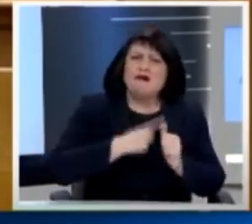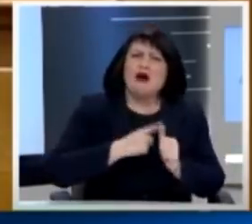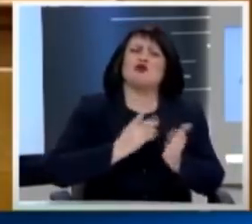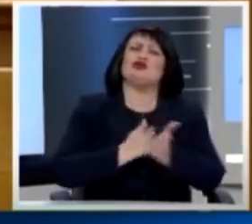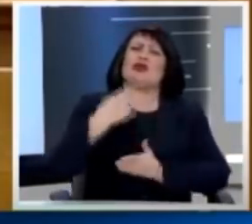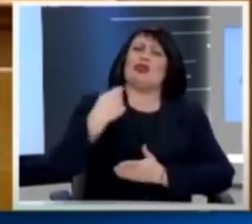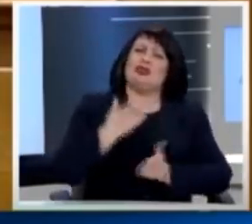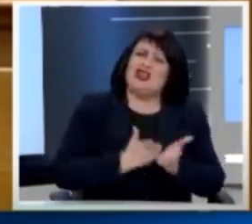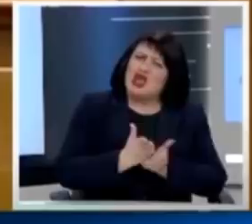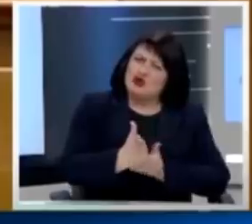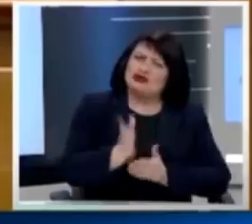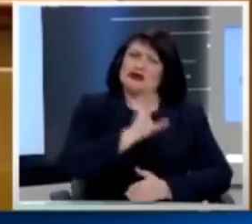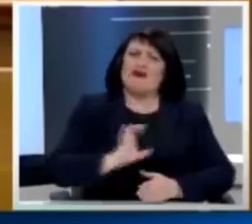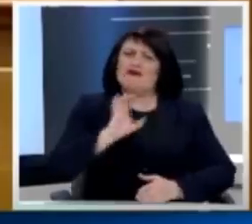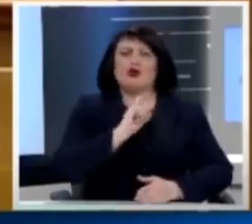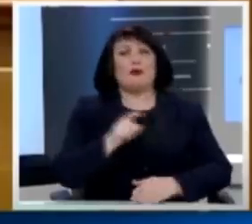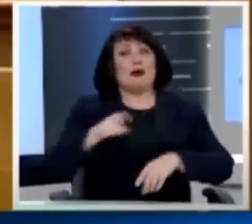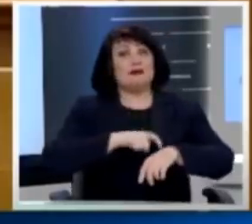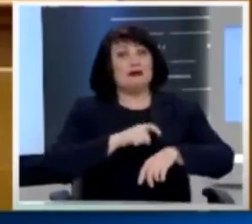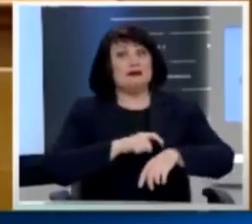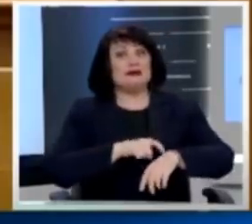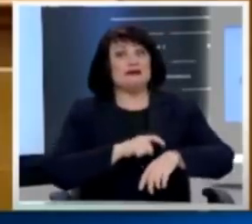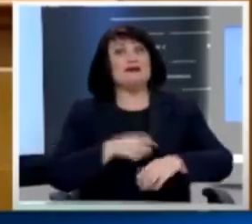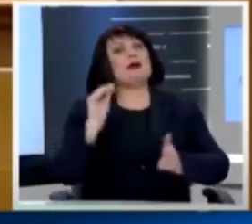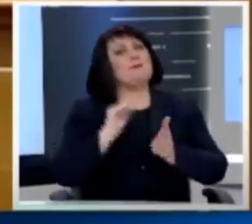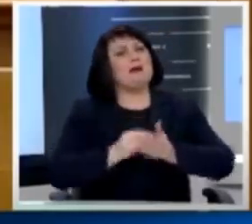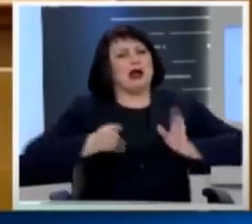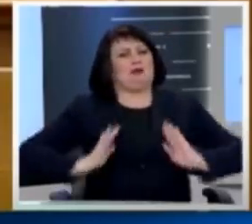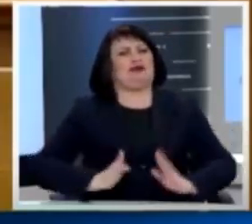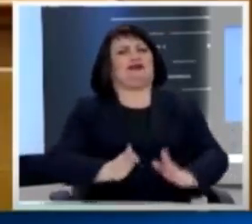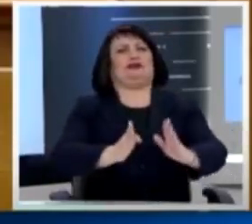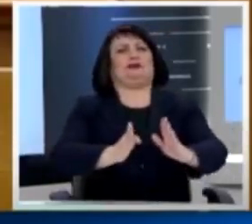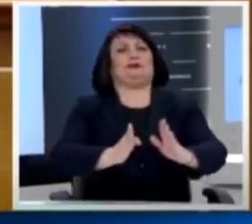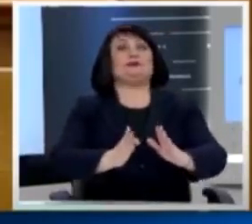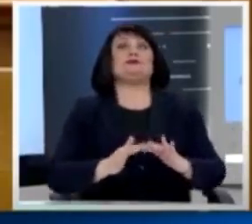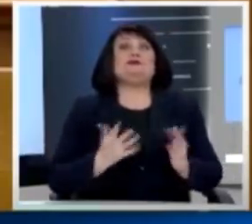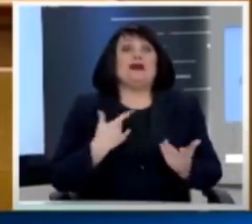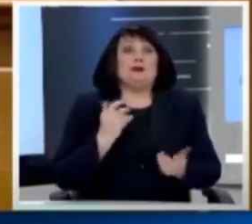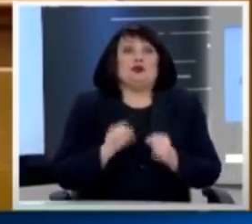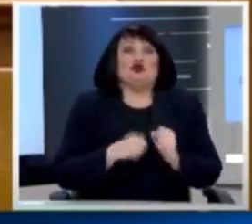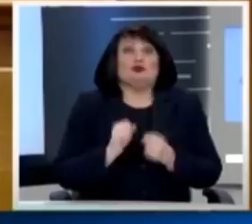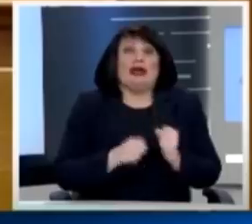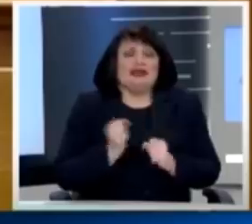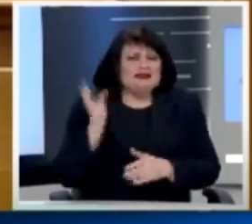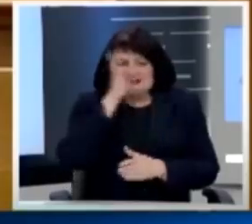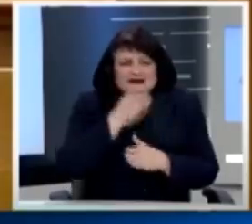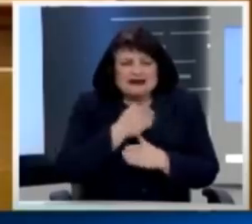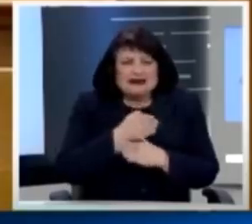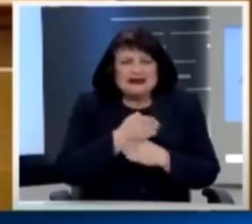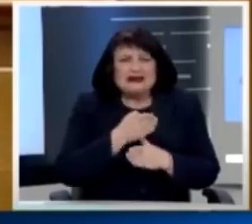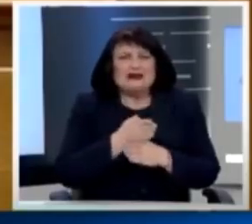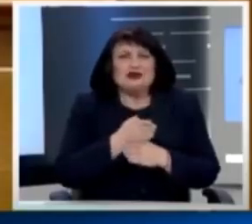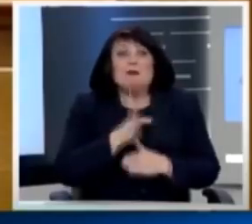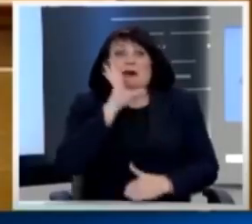της δικαιοσύνης και πως τώρα ήρθε η ώρα για να επανέλθουμε σε αυτή. Προσπαθείτε να κρύψετε την